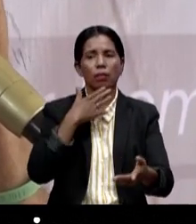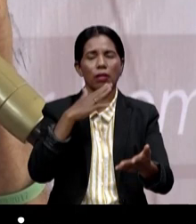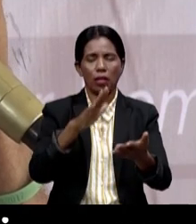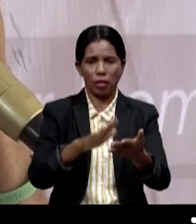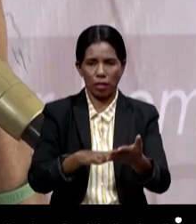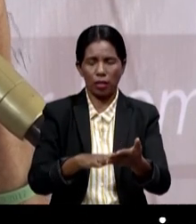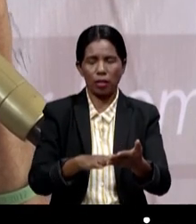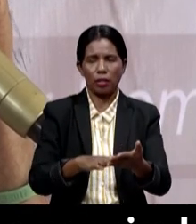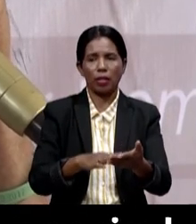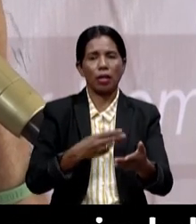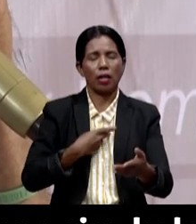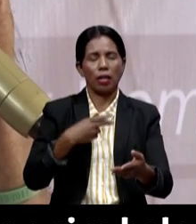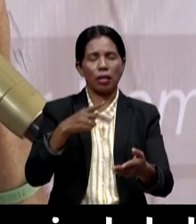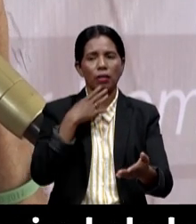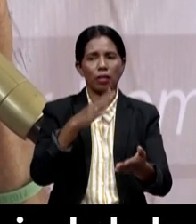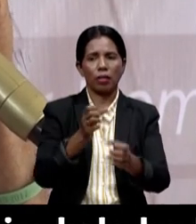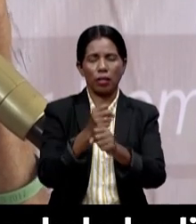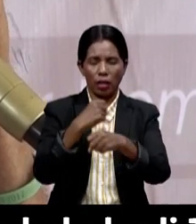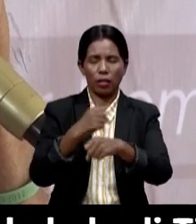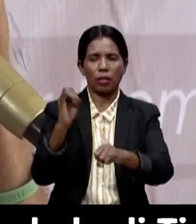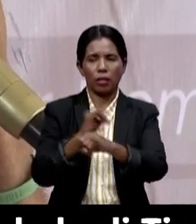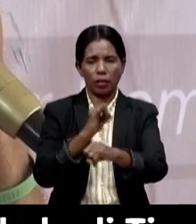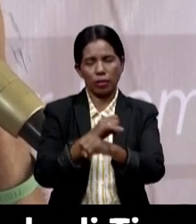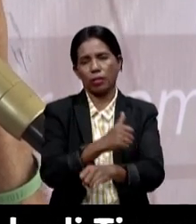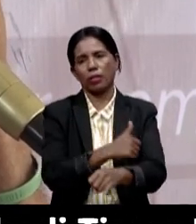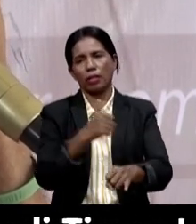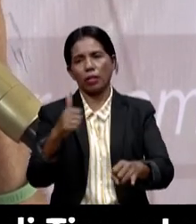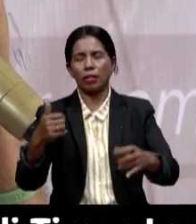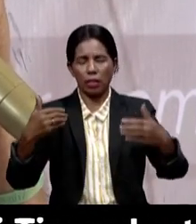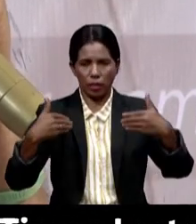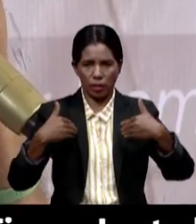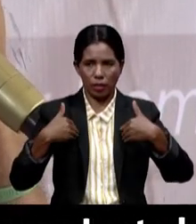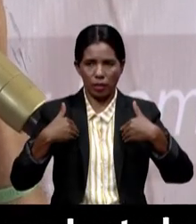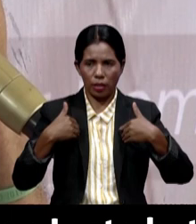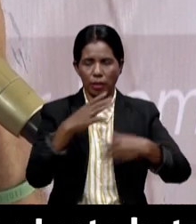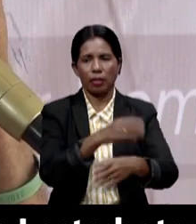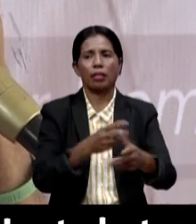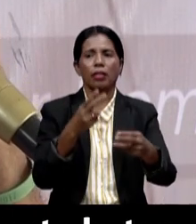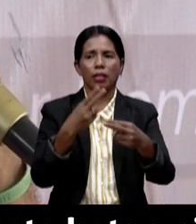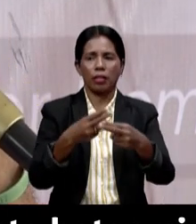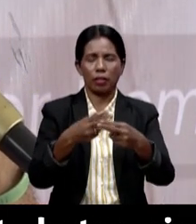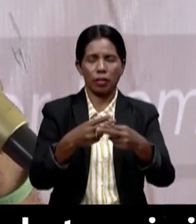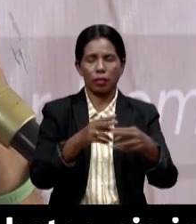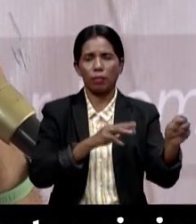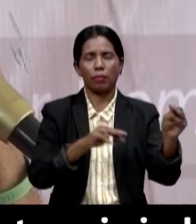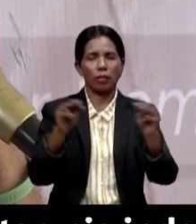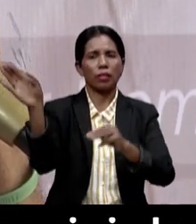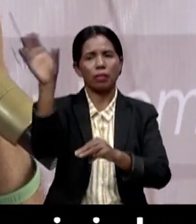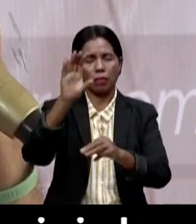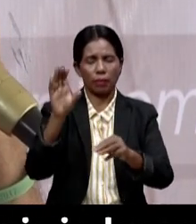adu. Liu si fabrik bo se selu sir ne kata kamosu buat ir nana klima ne be manas la